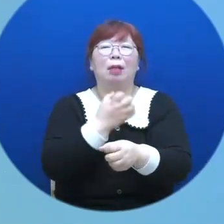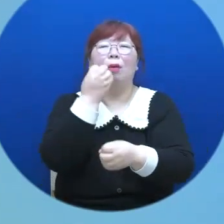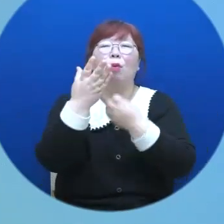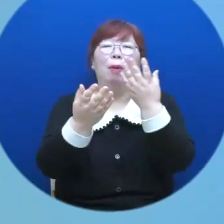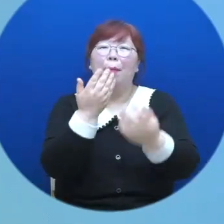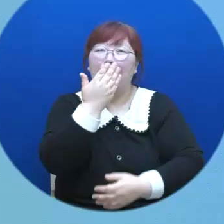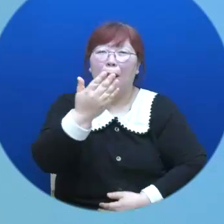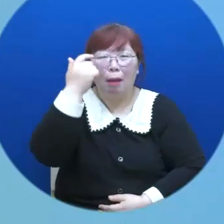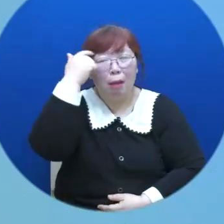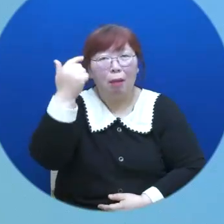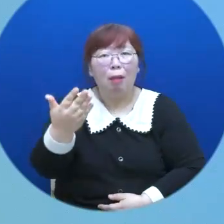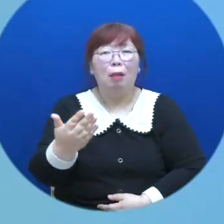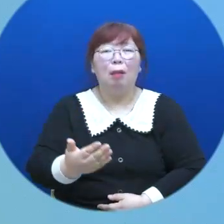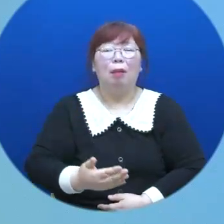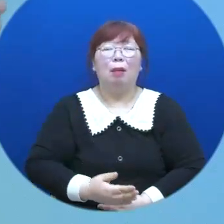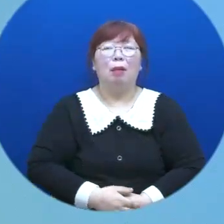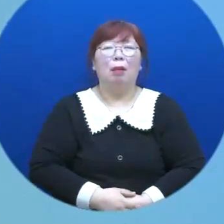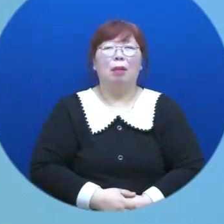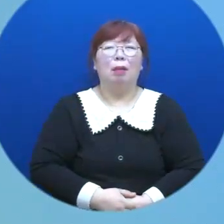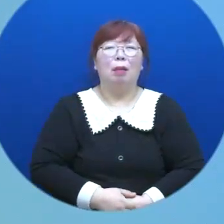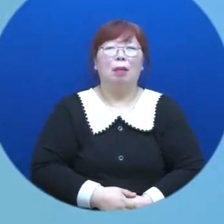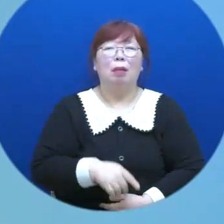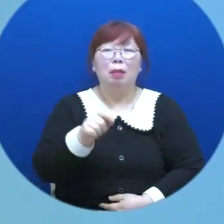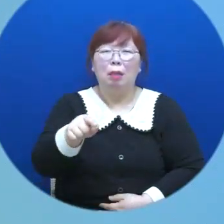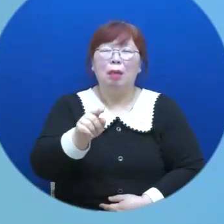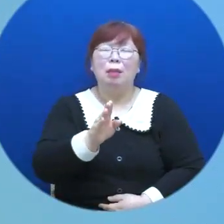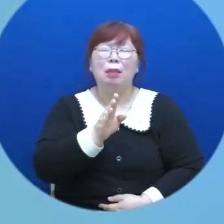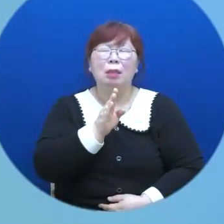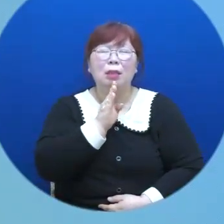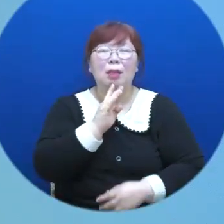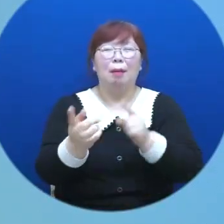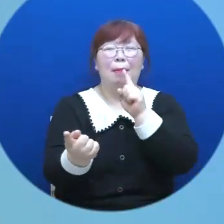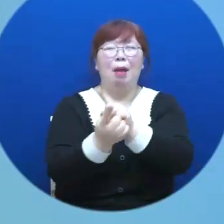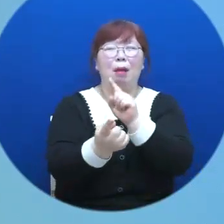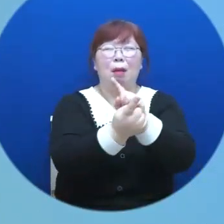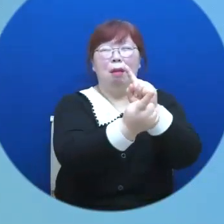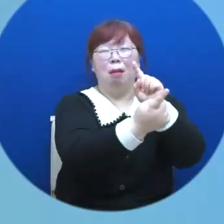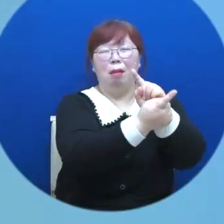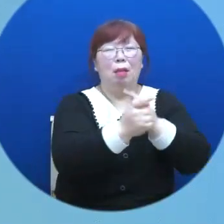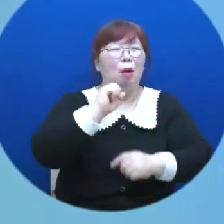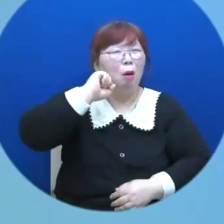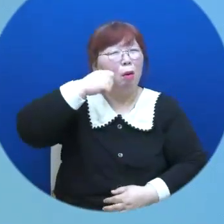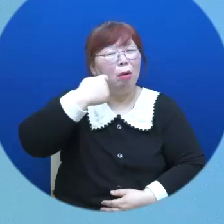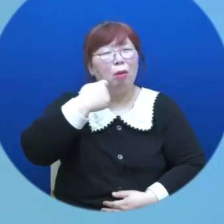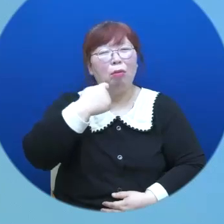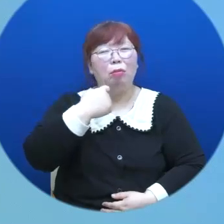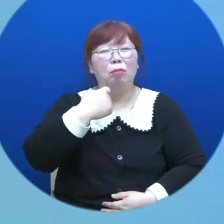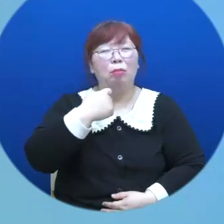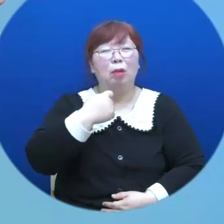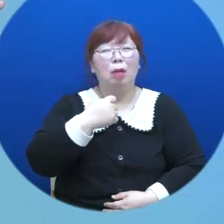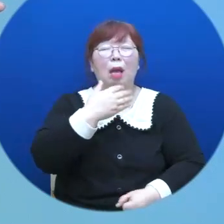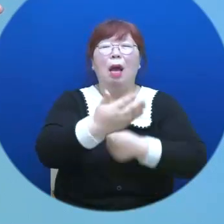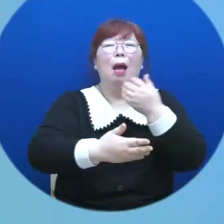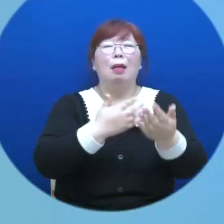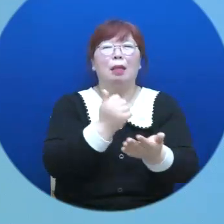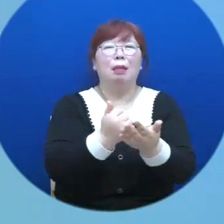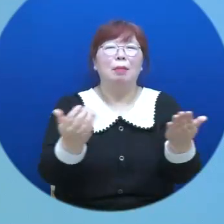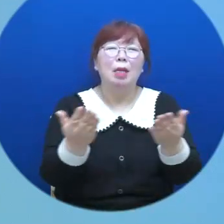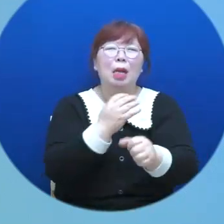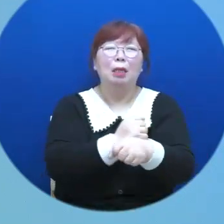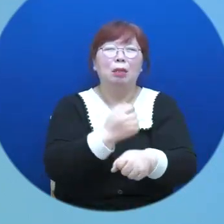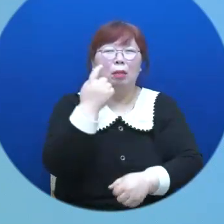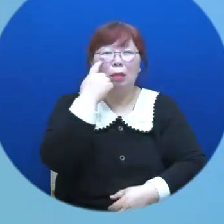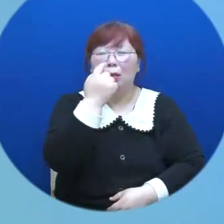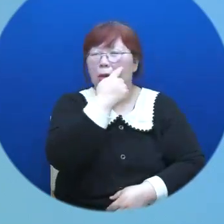거예요. 그가 실제 당하는 어려움들은 그 어디에도 하나님이 일하셨다는